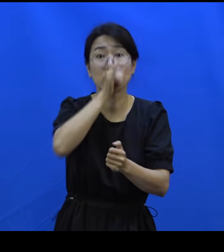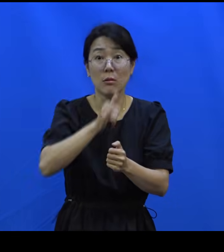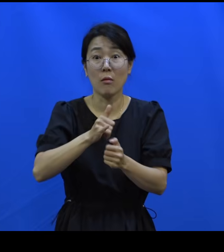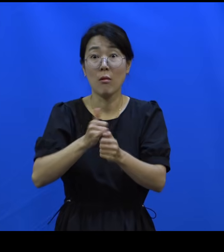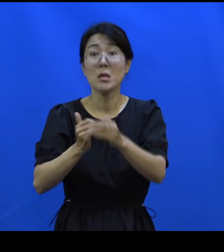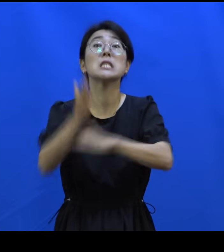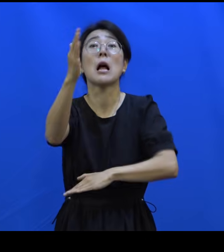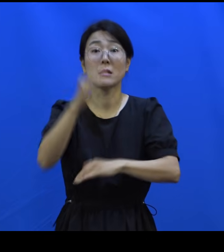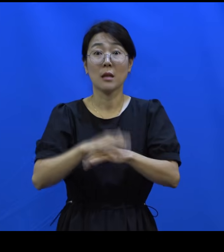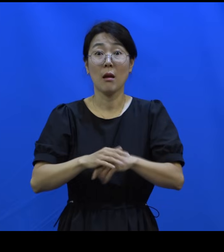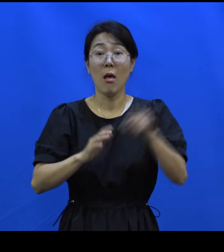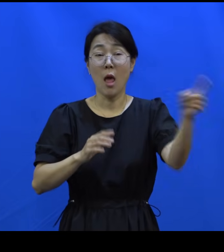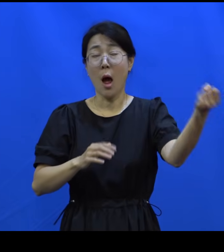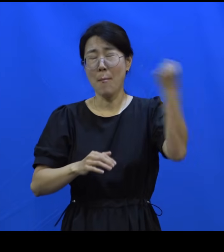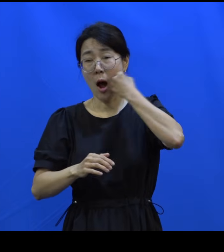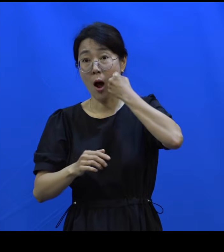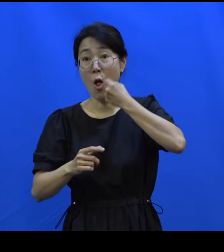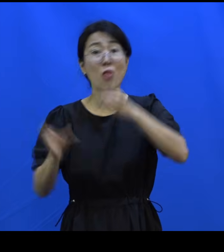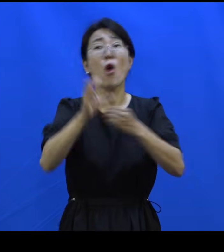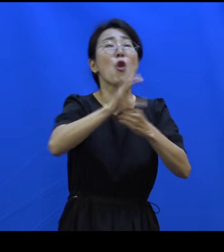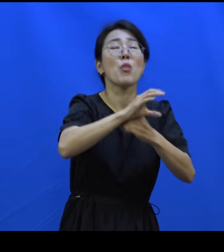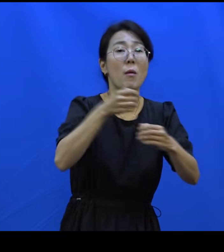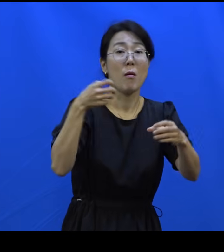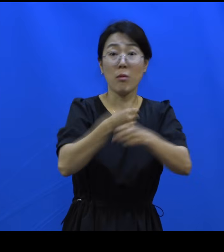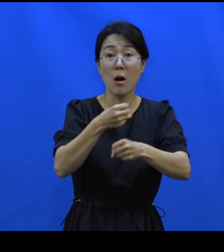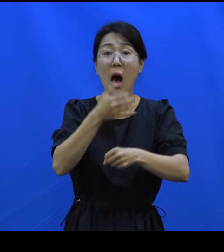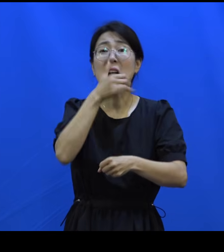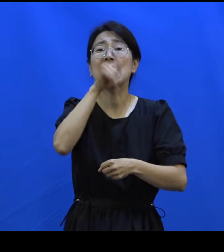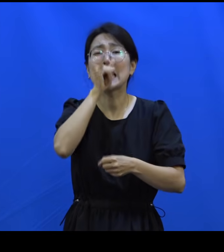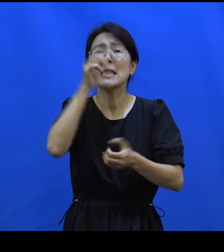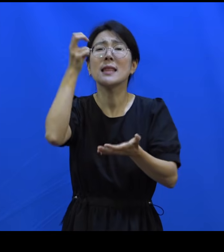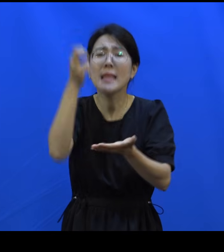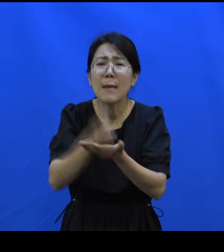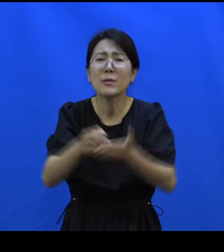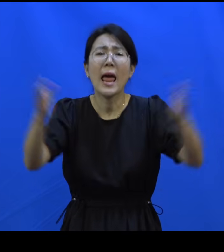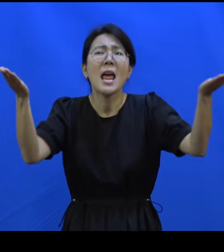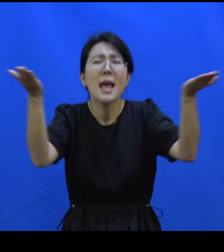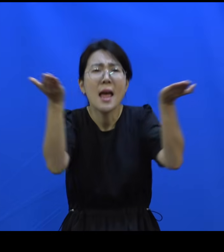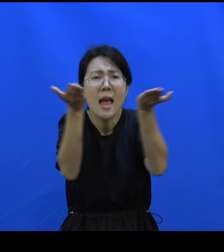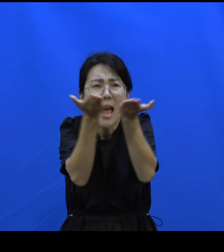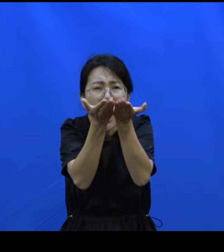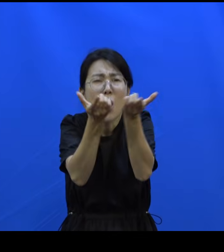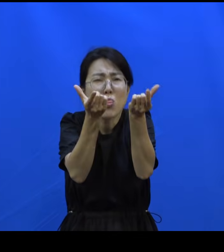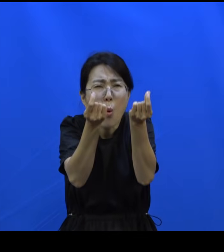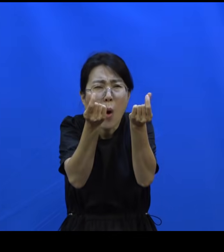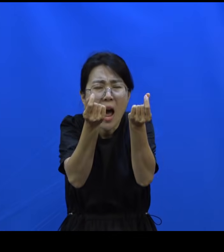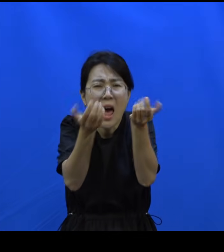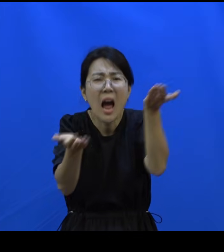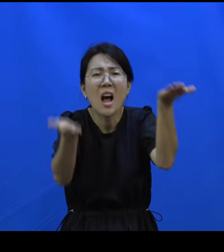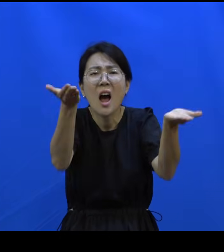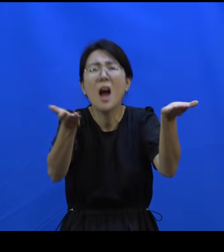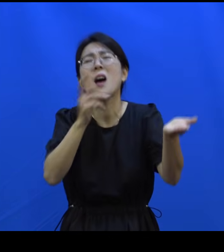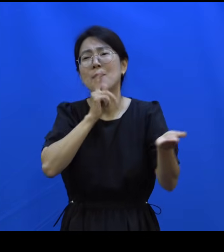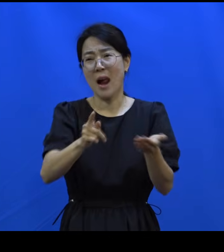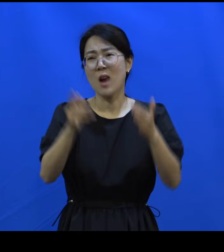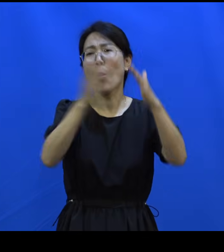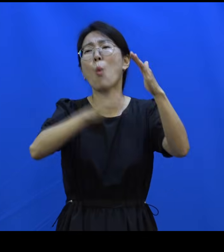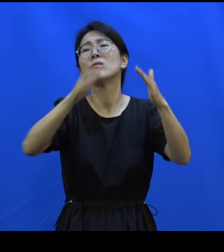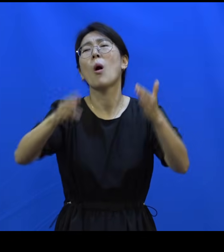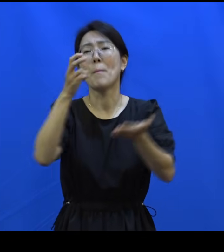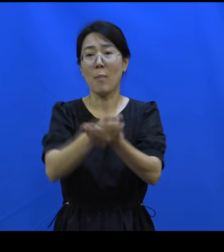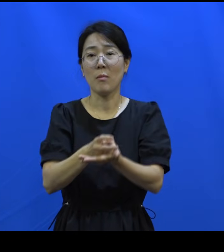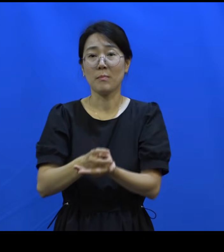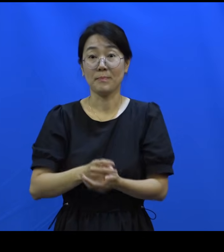없으면 그 야만적 복수 혈전이 벌어지잖아요. 그리고 일반적으로 복수의 현장에는 공정성을 찾아보기